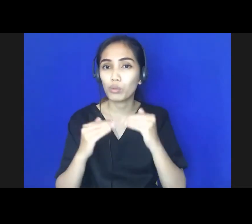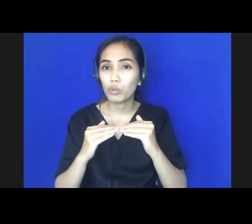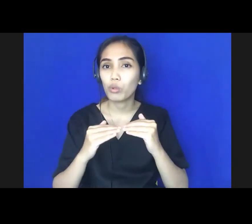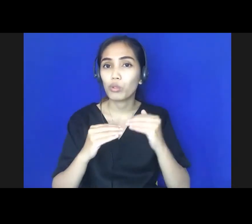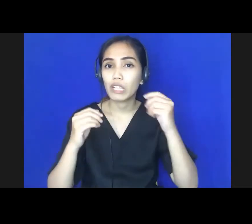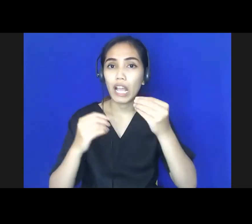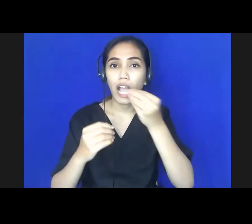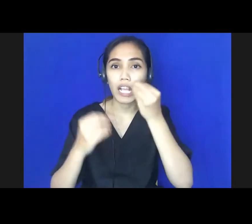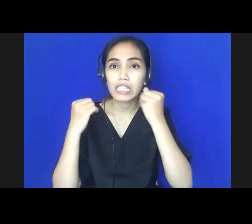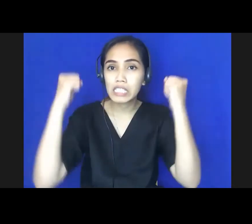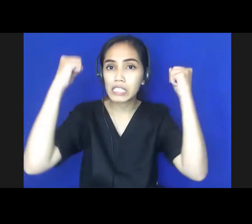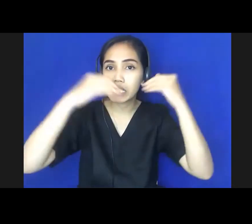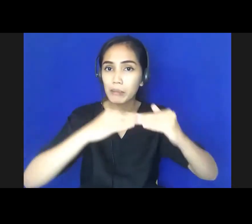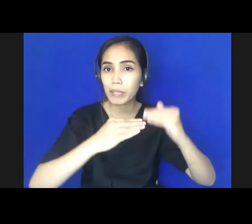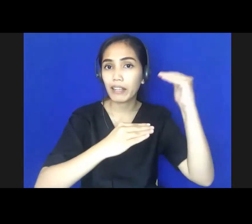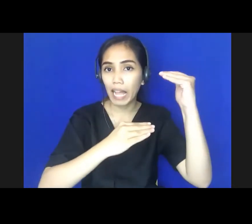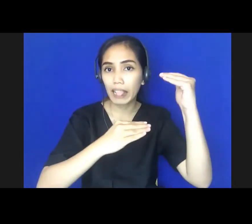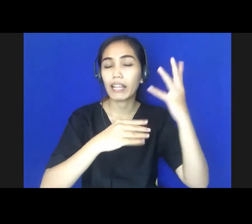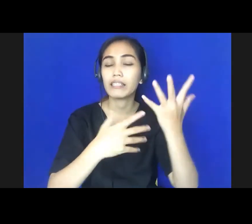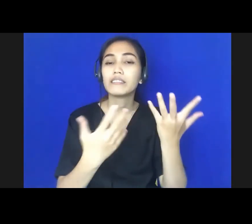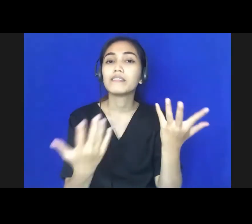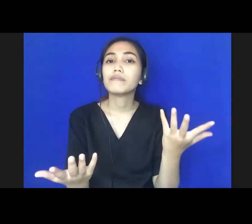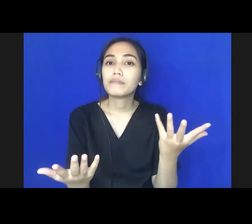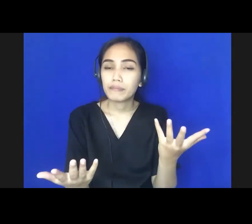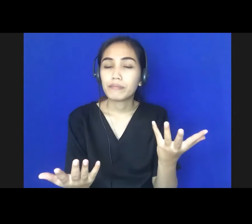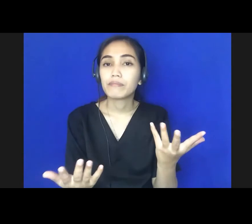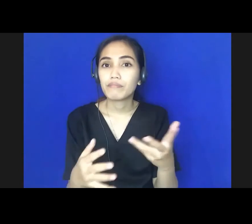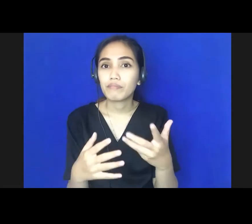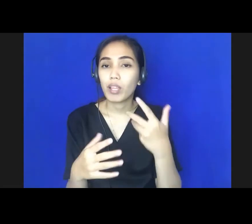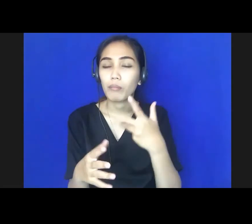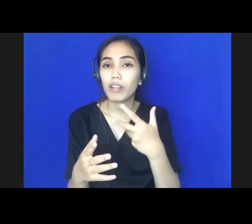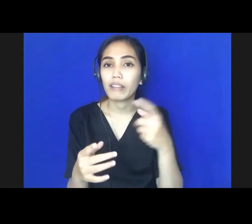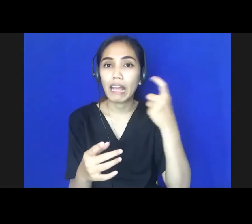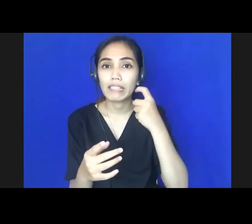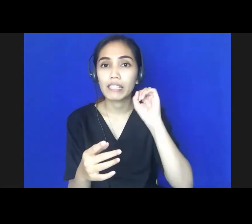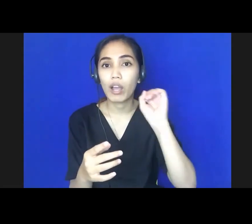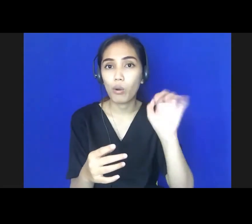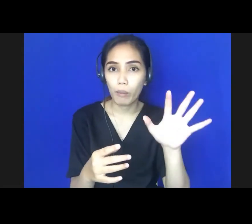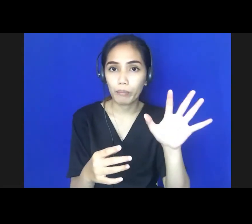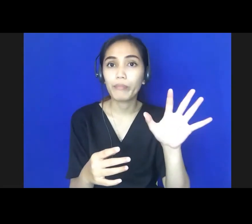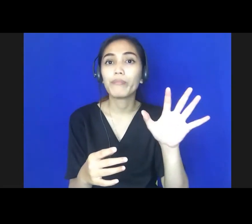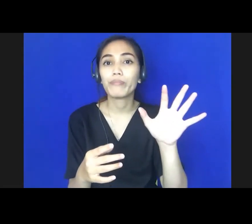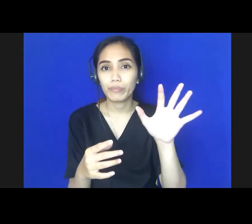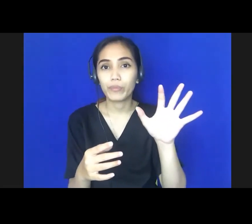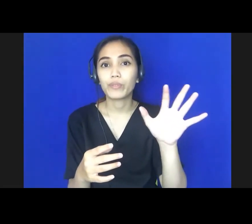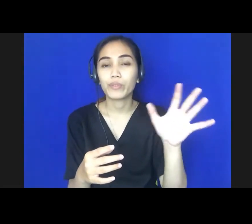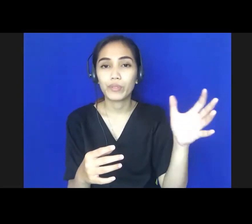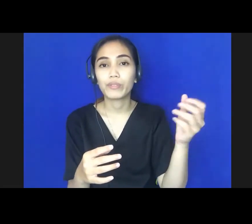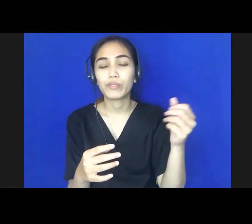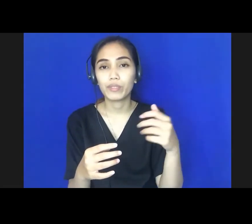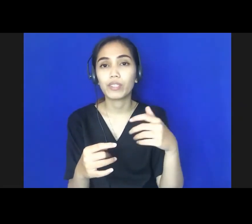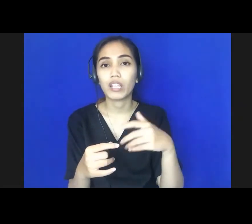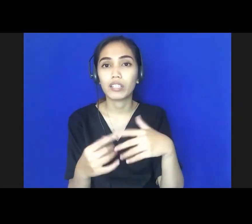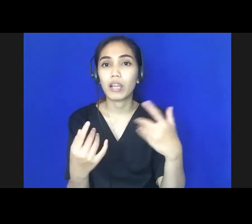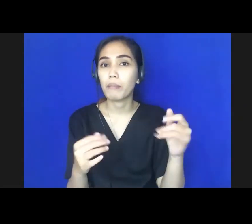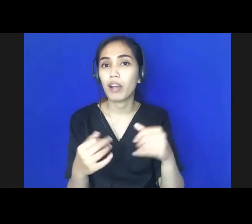bangsa. Setelah itu akan ada sesi tanya-jawab, dan akan diakhiri dengan closing statement dari